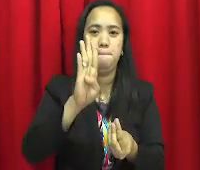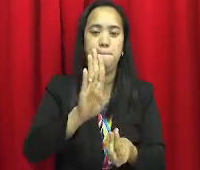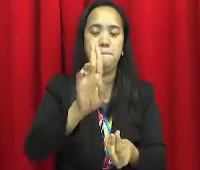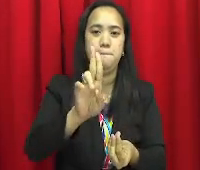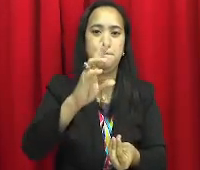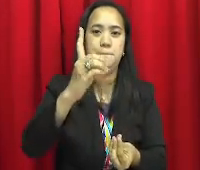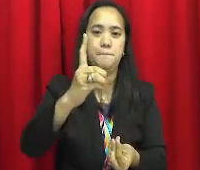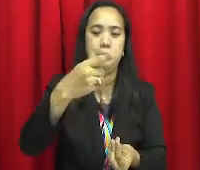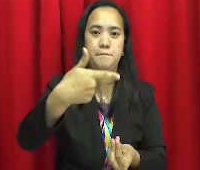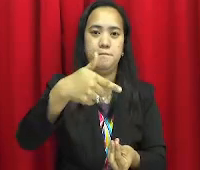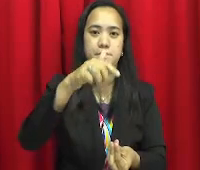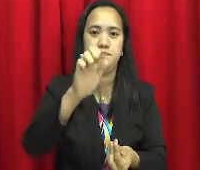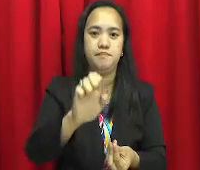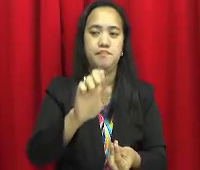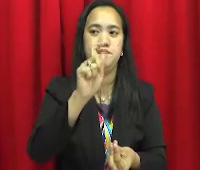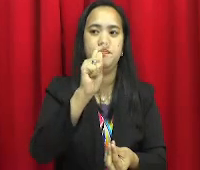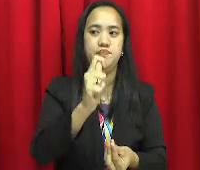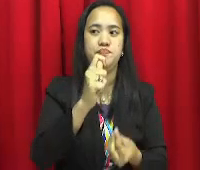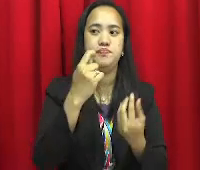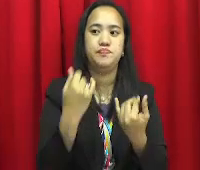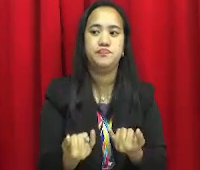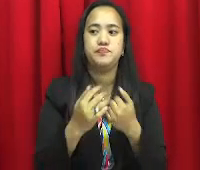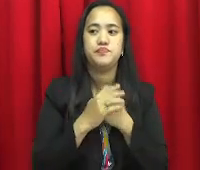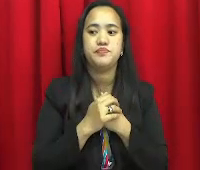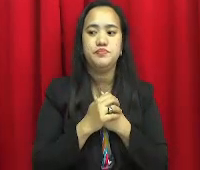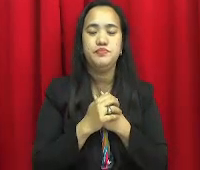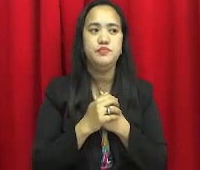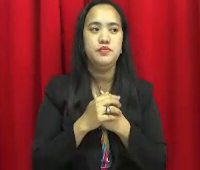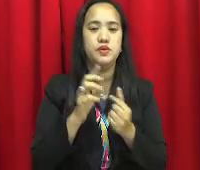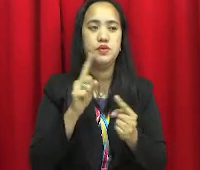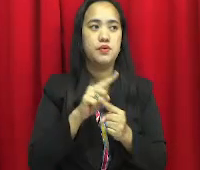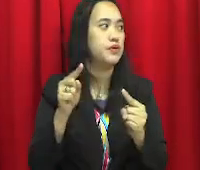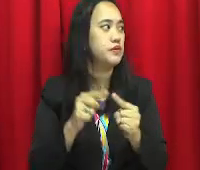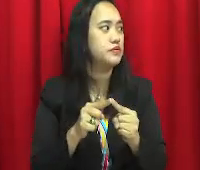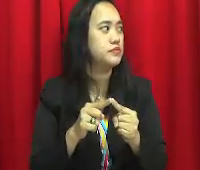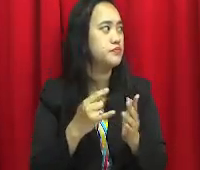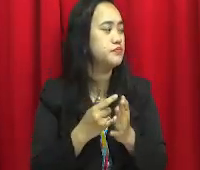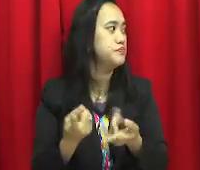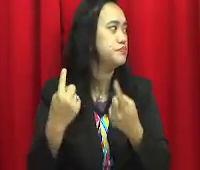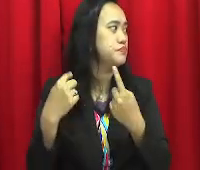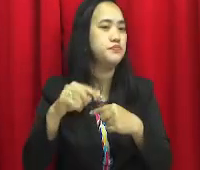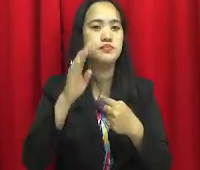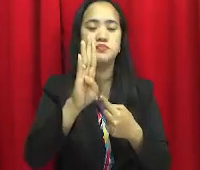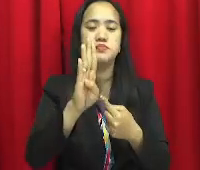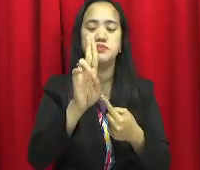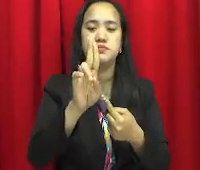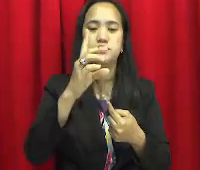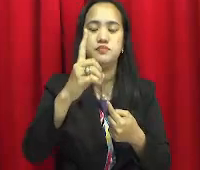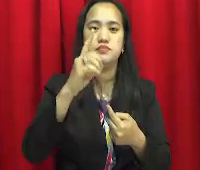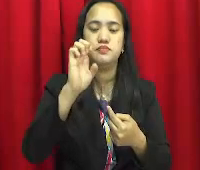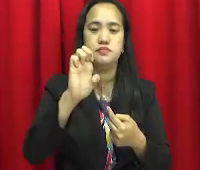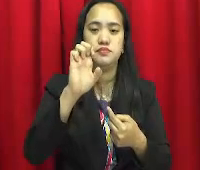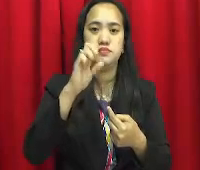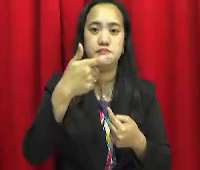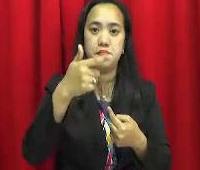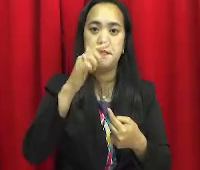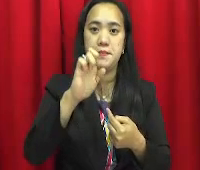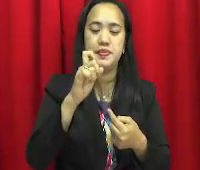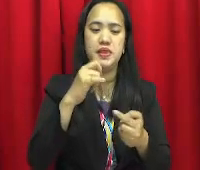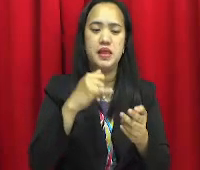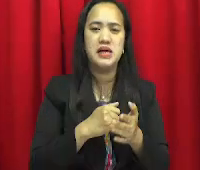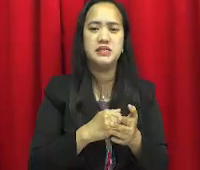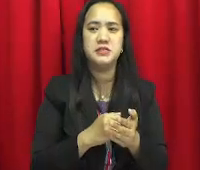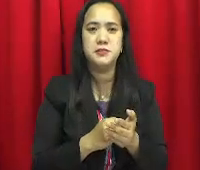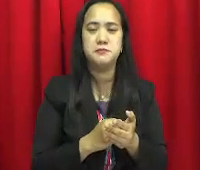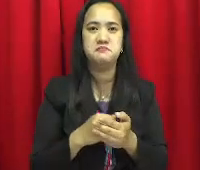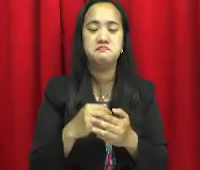no? At ang magpapatutuo mga mapatid dito sa atin pagdating sa pagpagbabudget. It doesn't matter kung maliit o malaki, pag-aaralan po natin